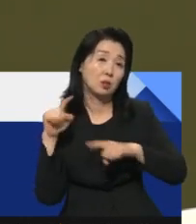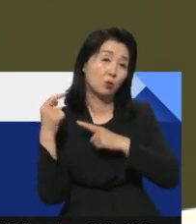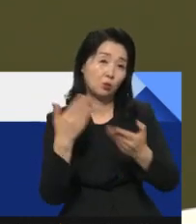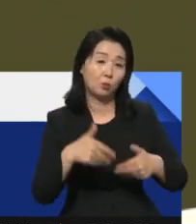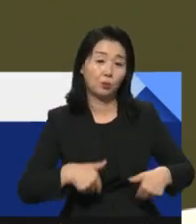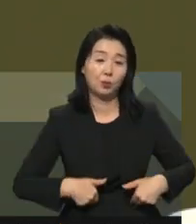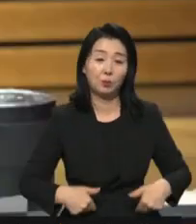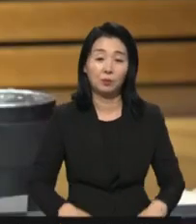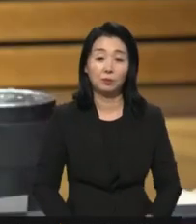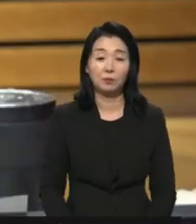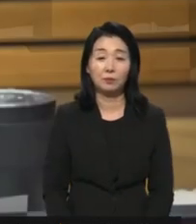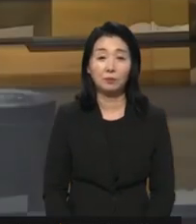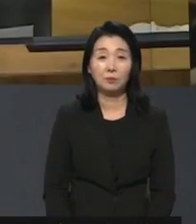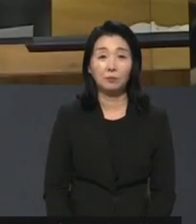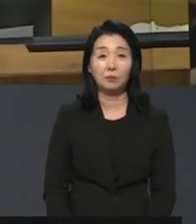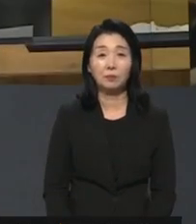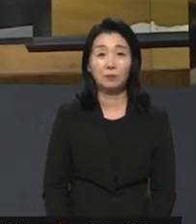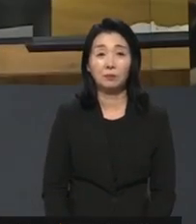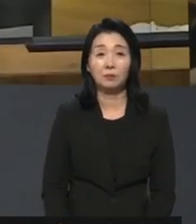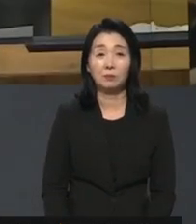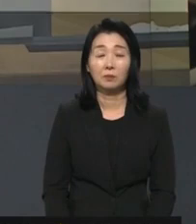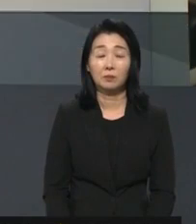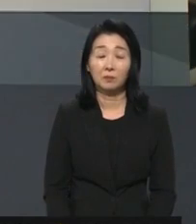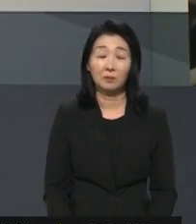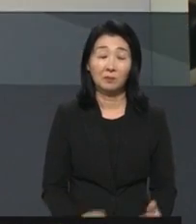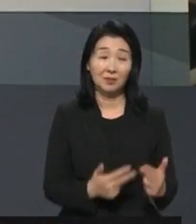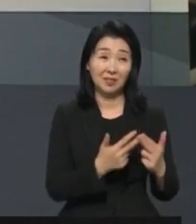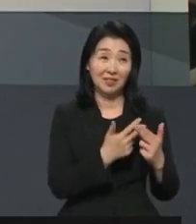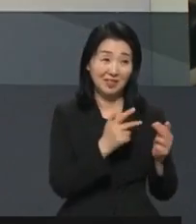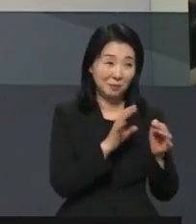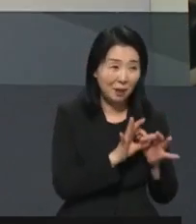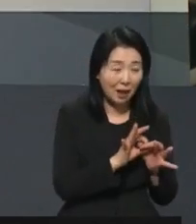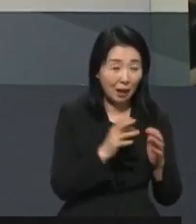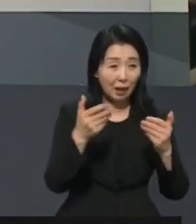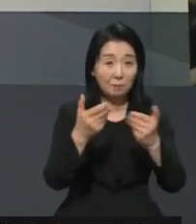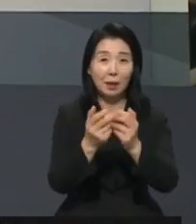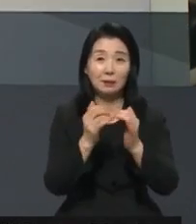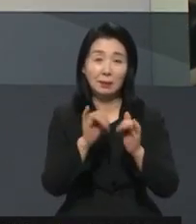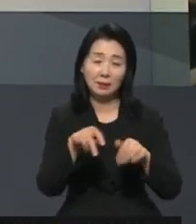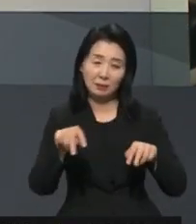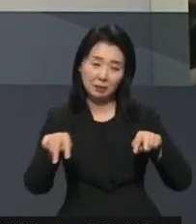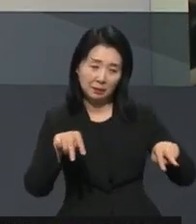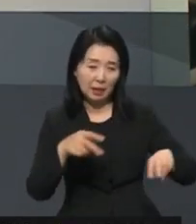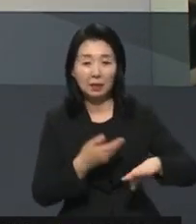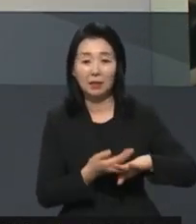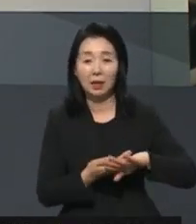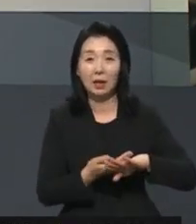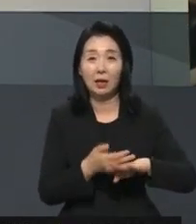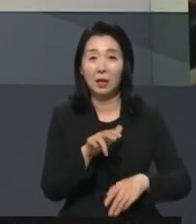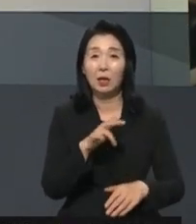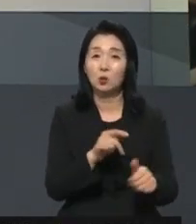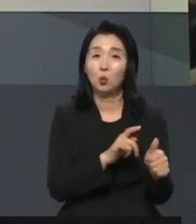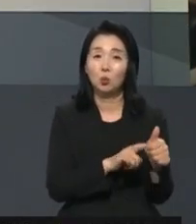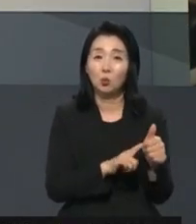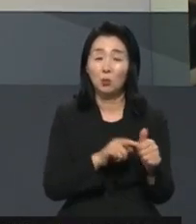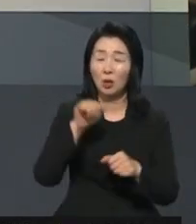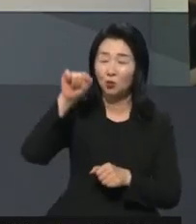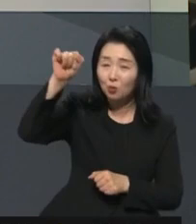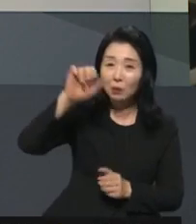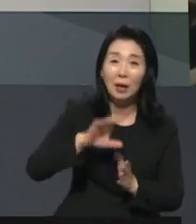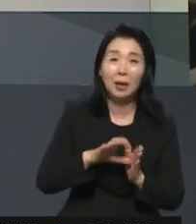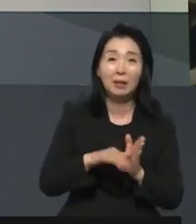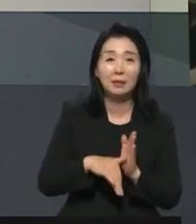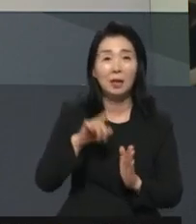지름길이다. 네, 이렇게 친명계와 비명계의 엇갈리는 시각이요. 조 전 장관이 출마를 선언하는